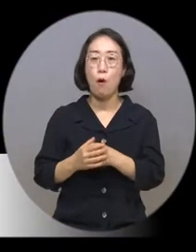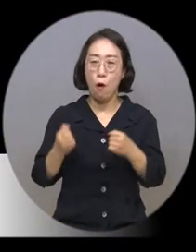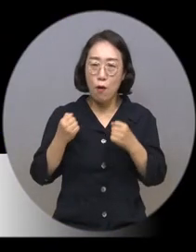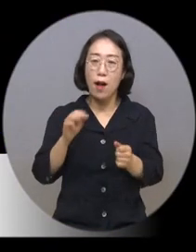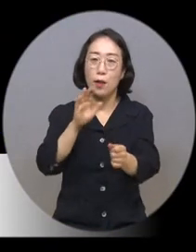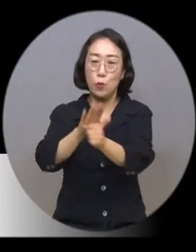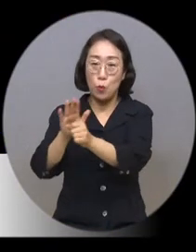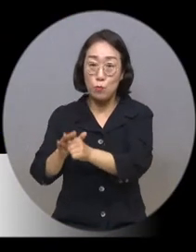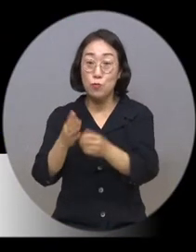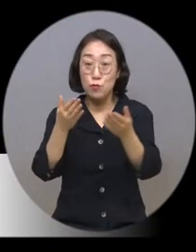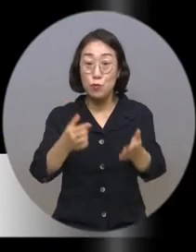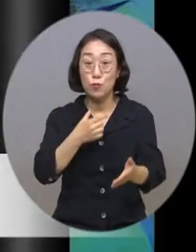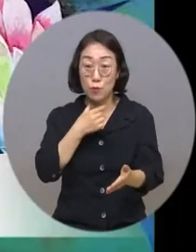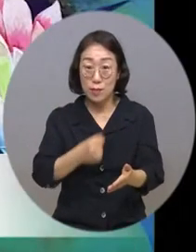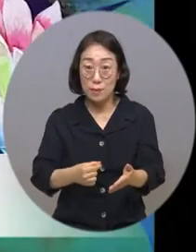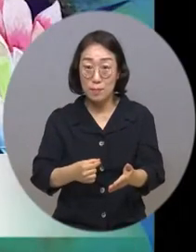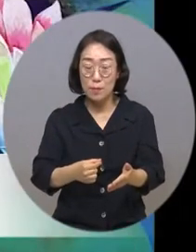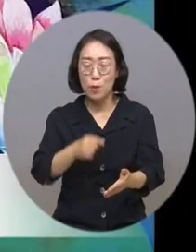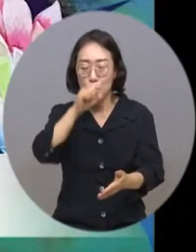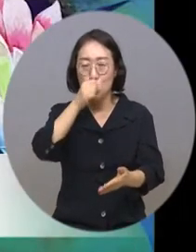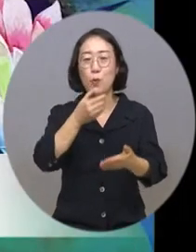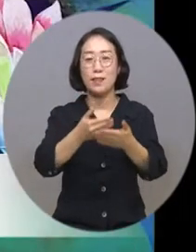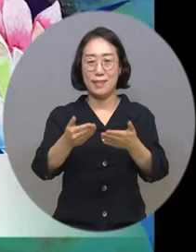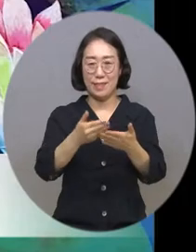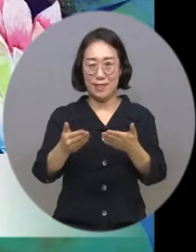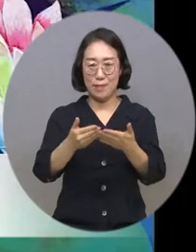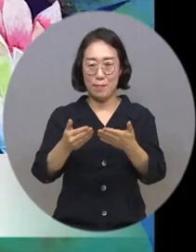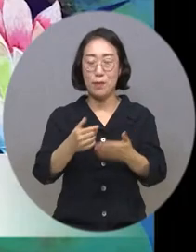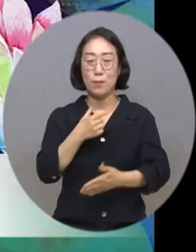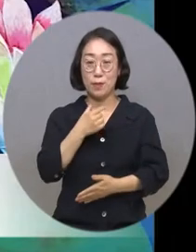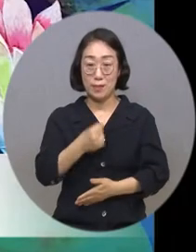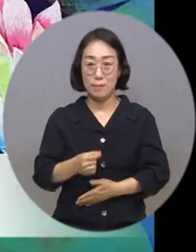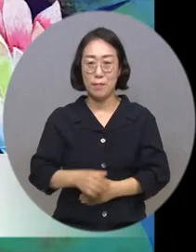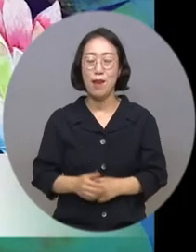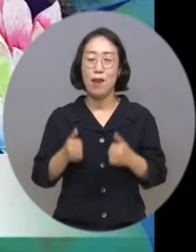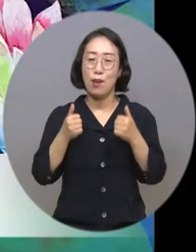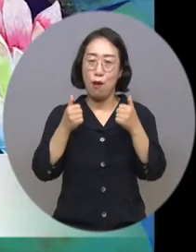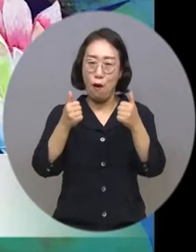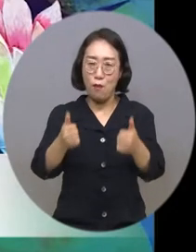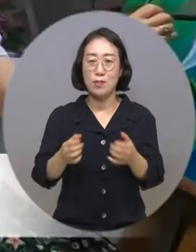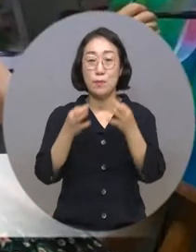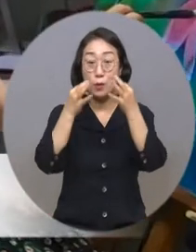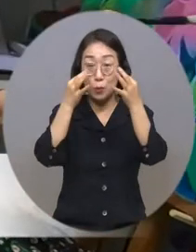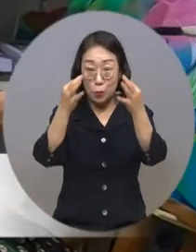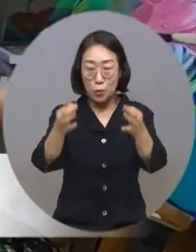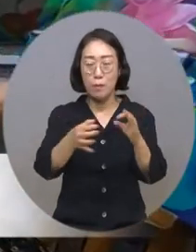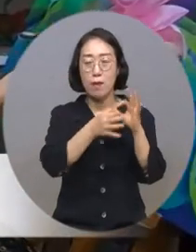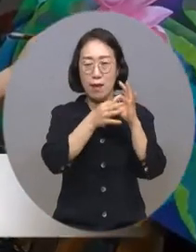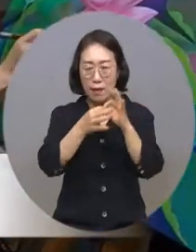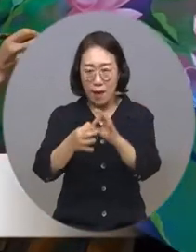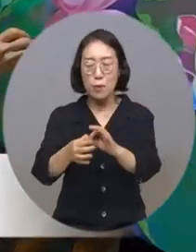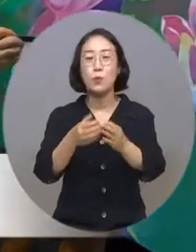수 있는 힐링할 수 있는 작품을 만들려고 열심히 노력하면서 창작 활동에